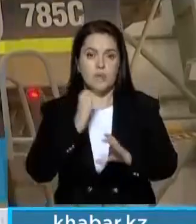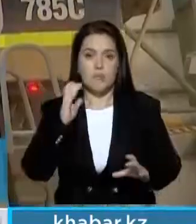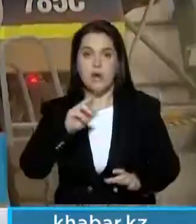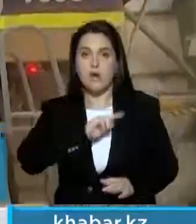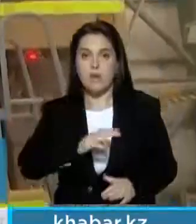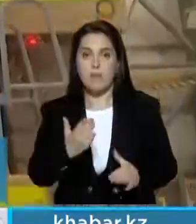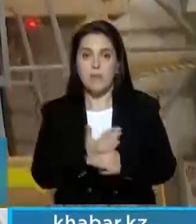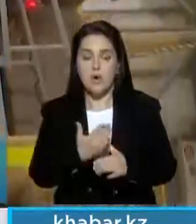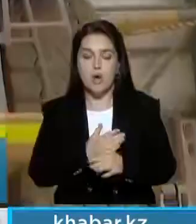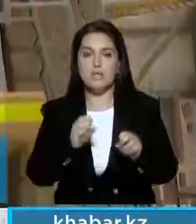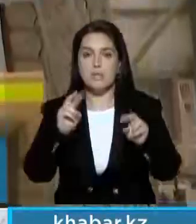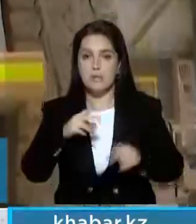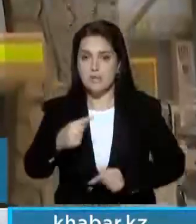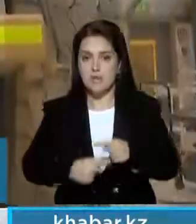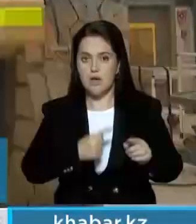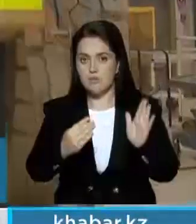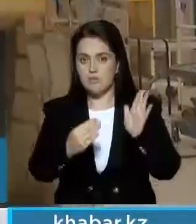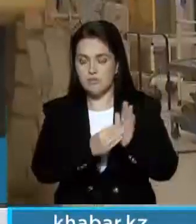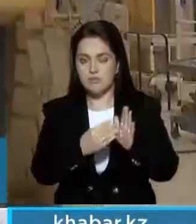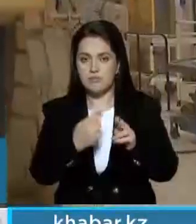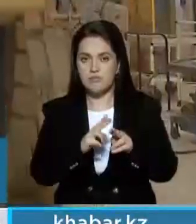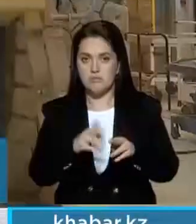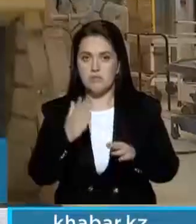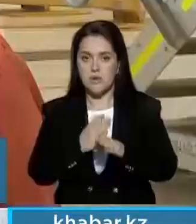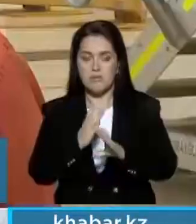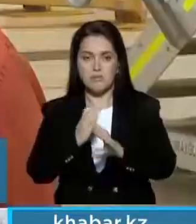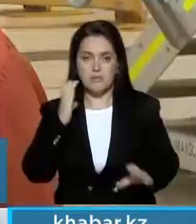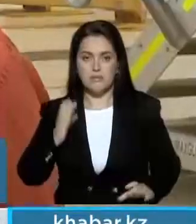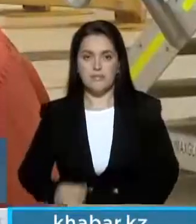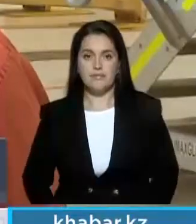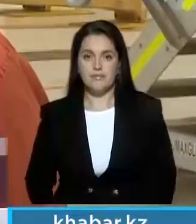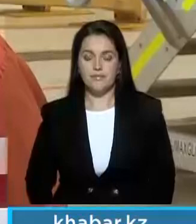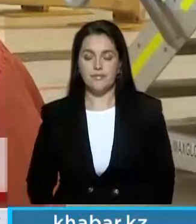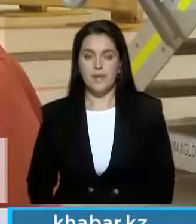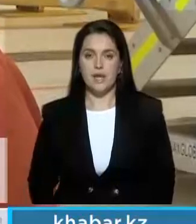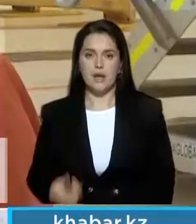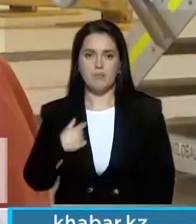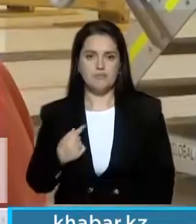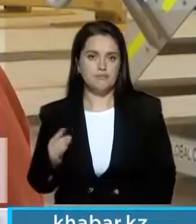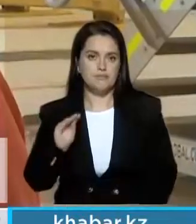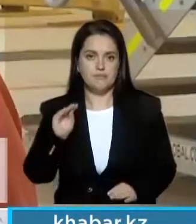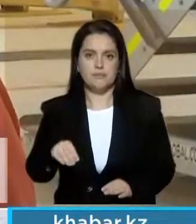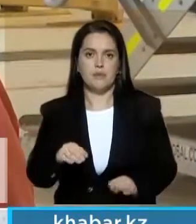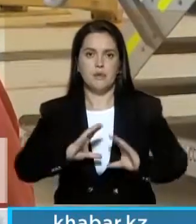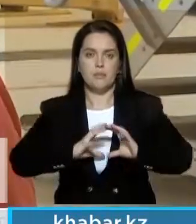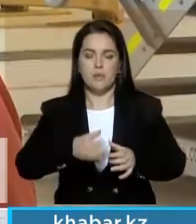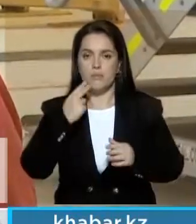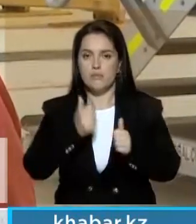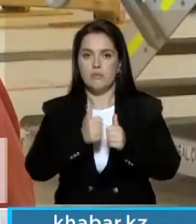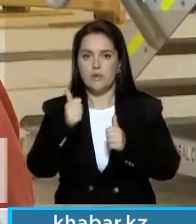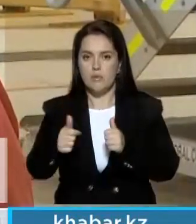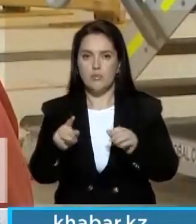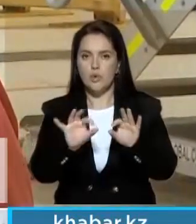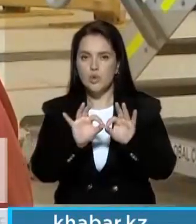помогают специальные датчики, установленные на транспорте. Как отдел надежности мы внедряем мировые передовые технологии, то есть это ультратонкие